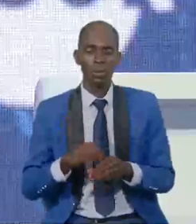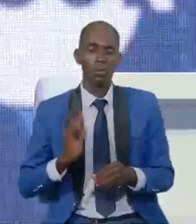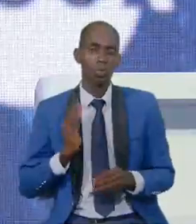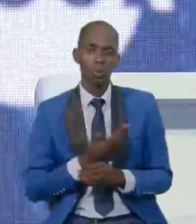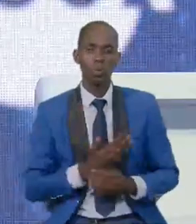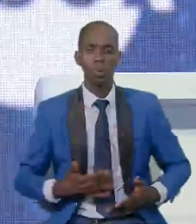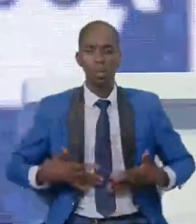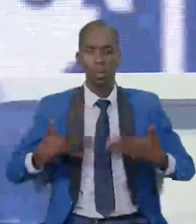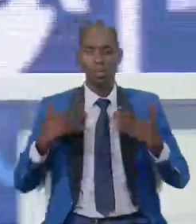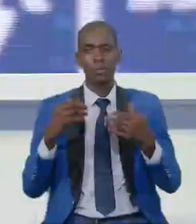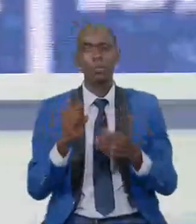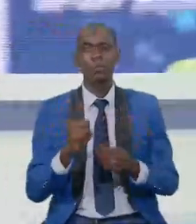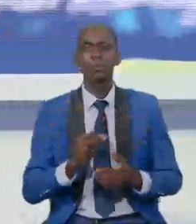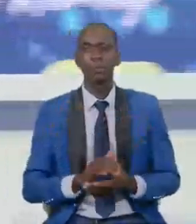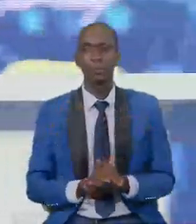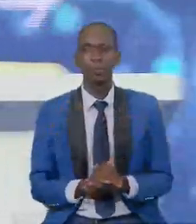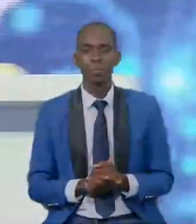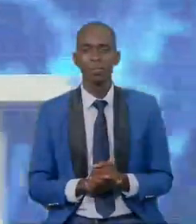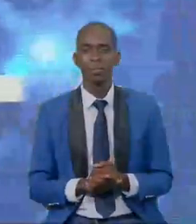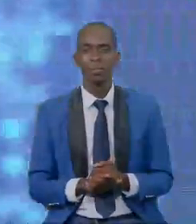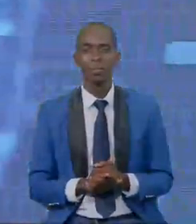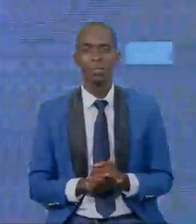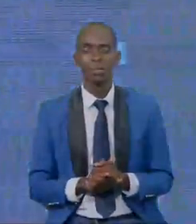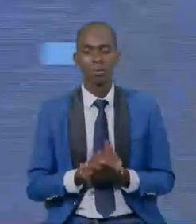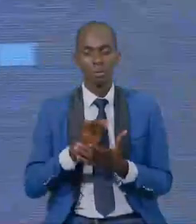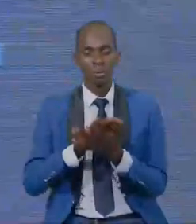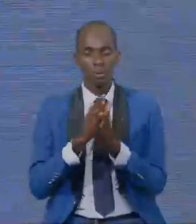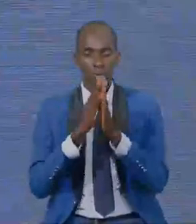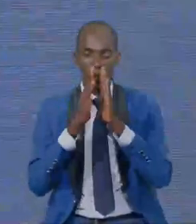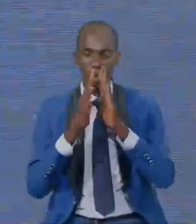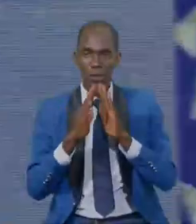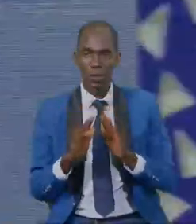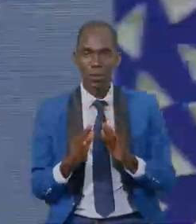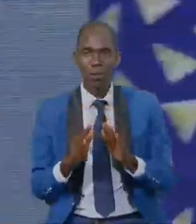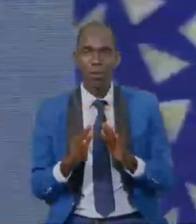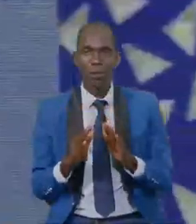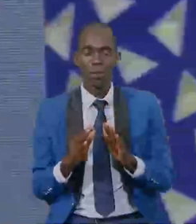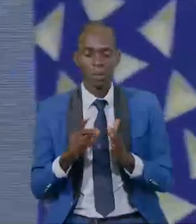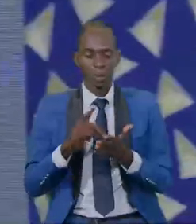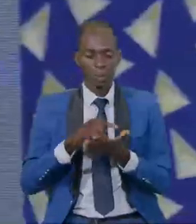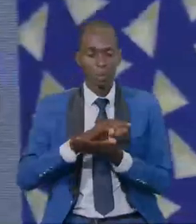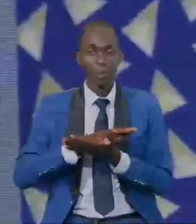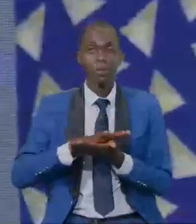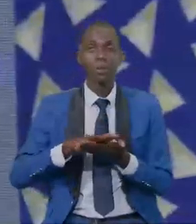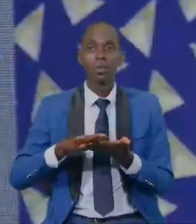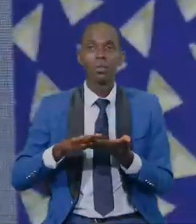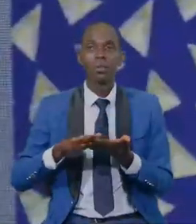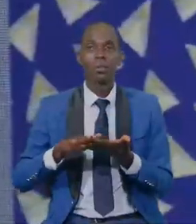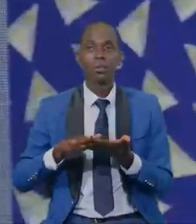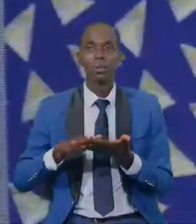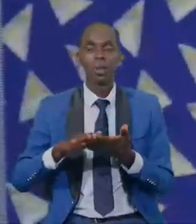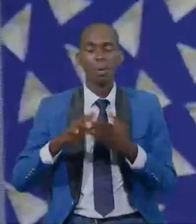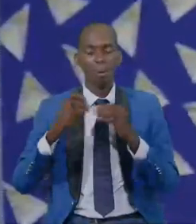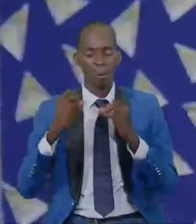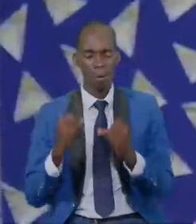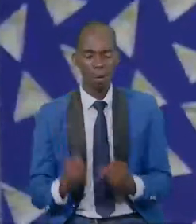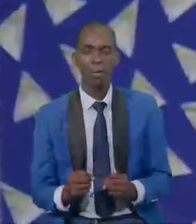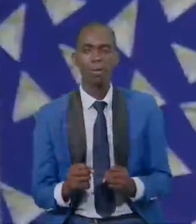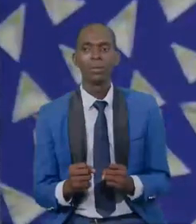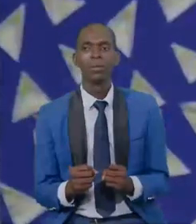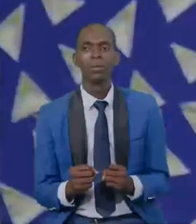bonté apporte tout cela à notre vie. Peace, la paix, purity, la pureté, power, et